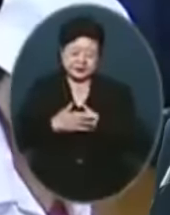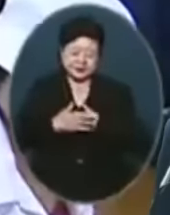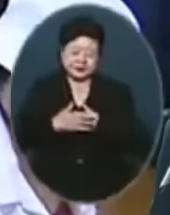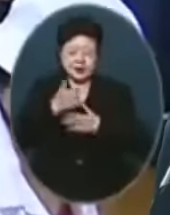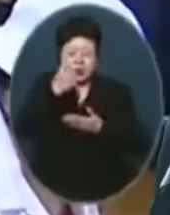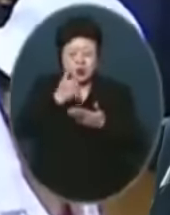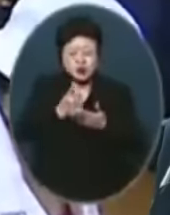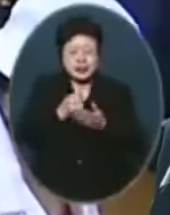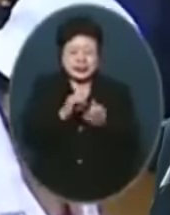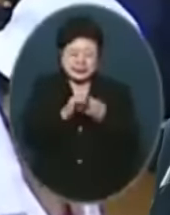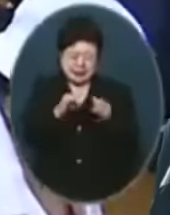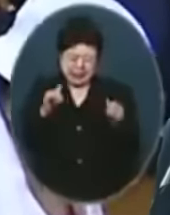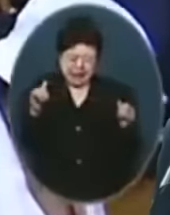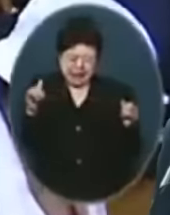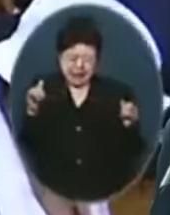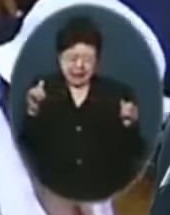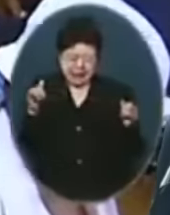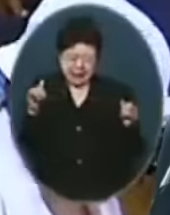나는 죄인입니다.